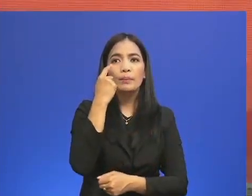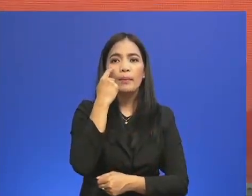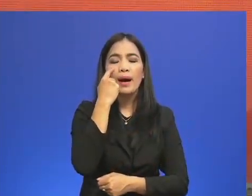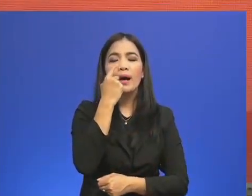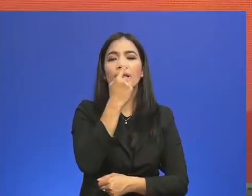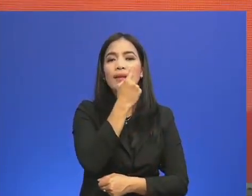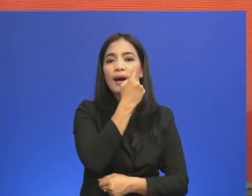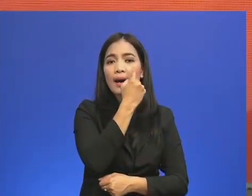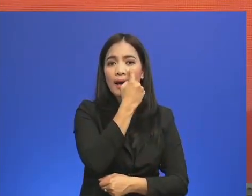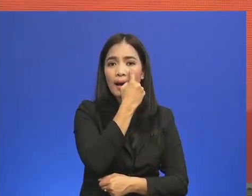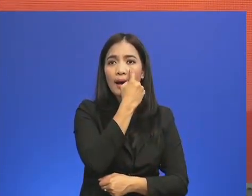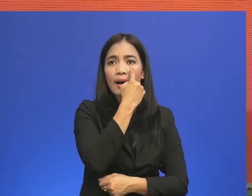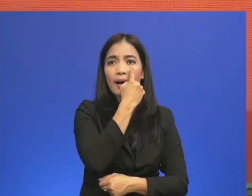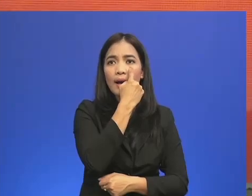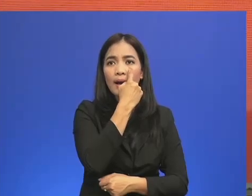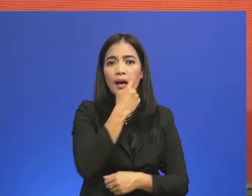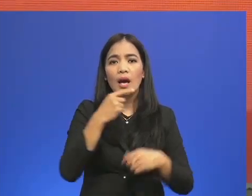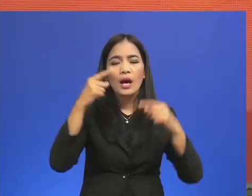Sebelum mata